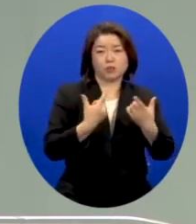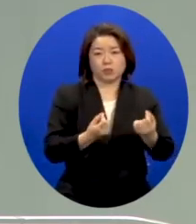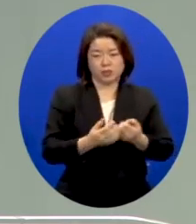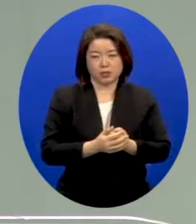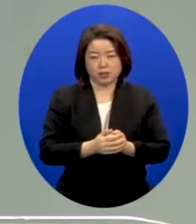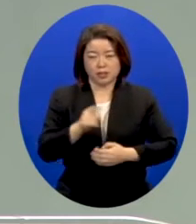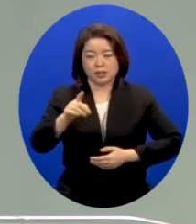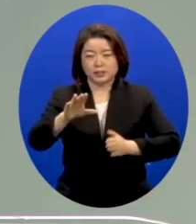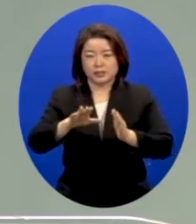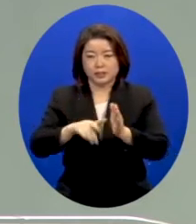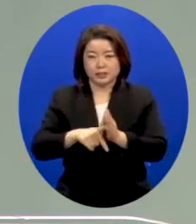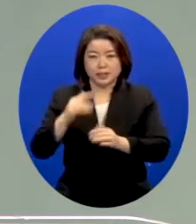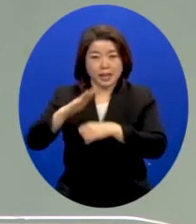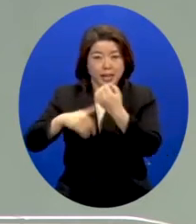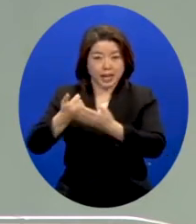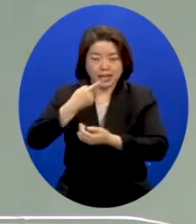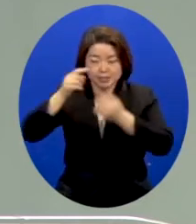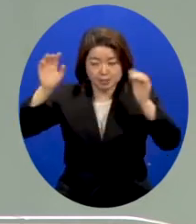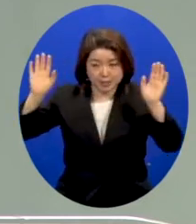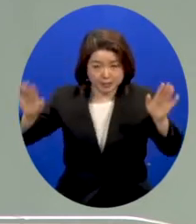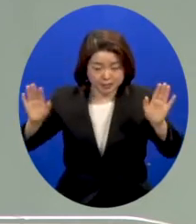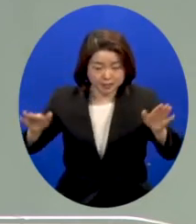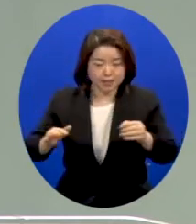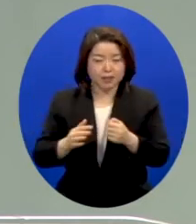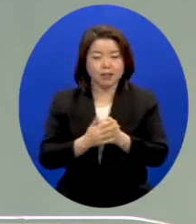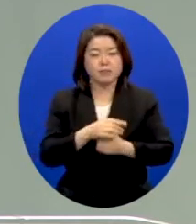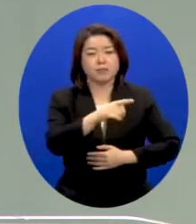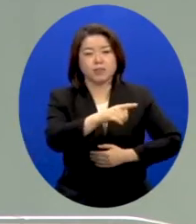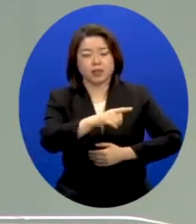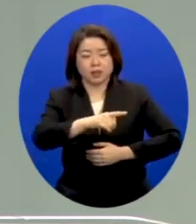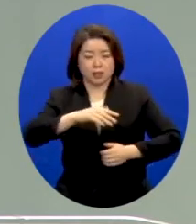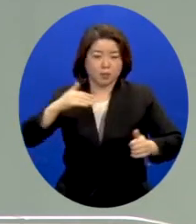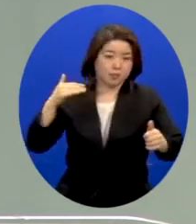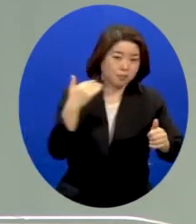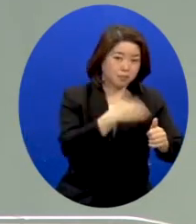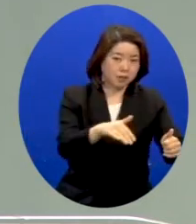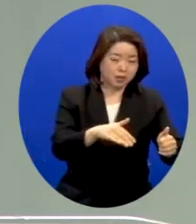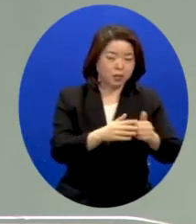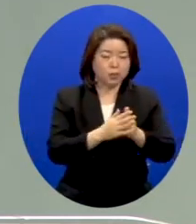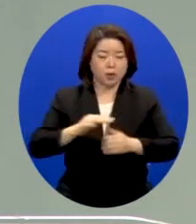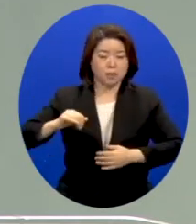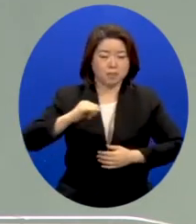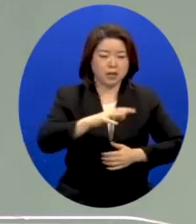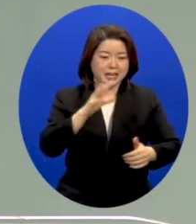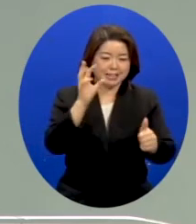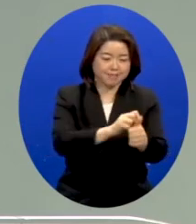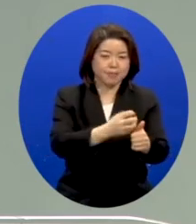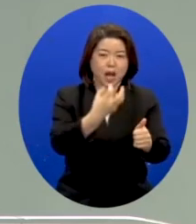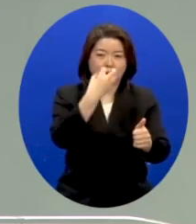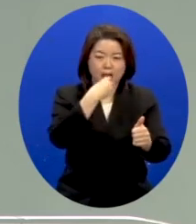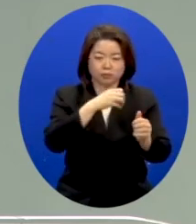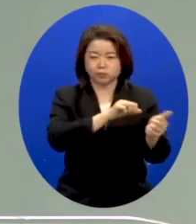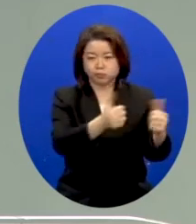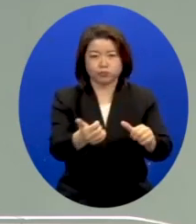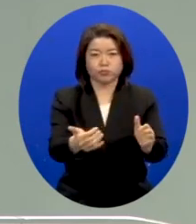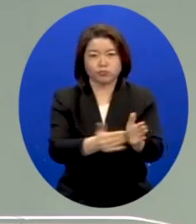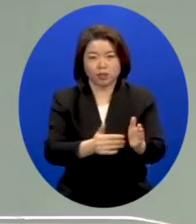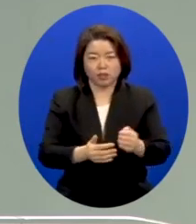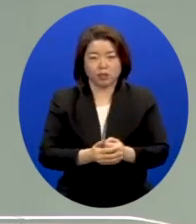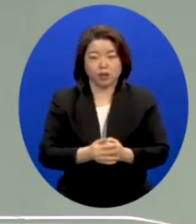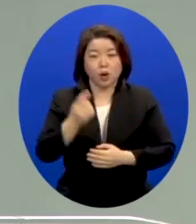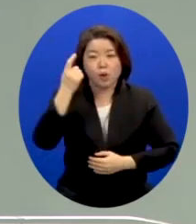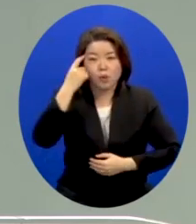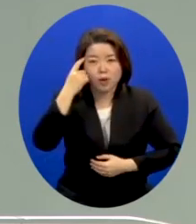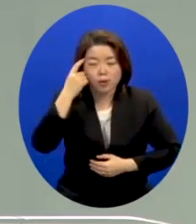천사가 헤 룻을 쳐서 벌레가 헤르 셀파 먹어 죽었습니다 하나님의 영광을